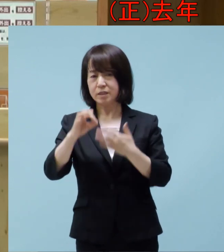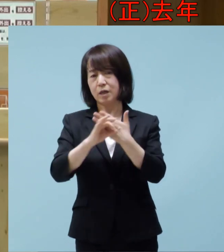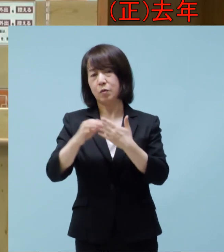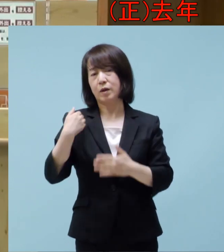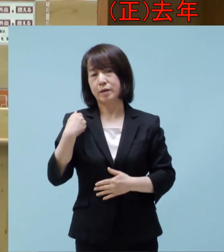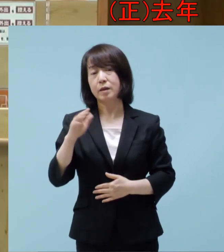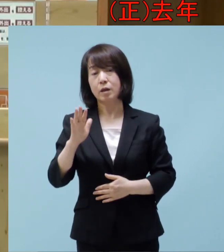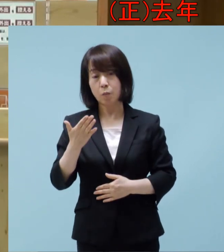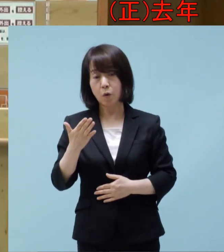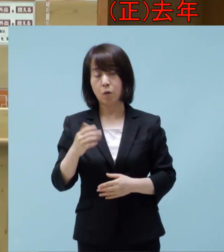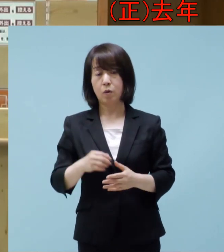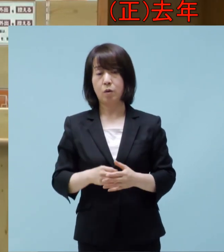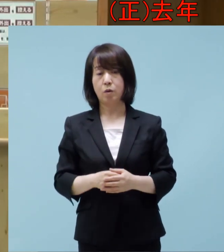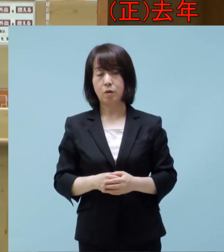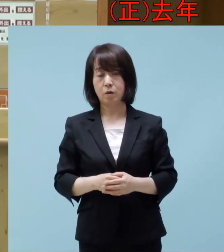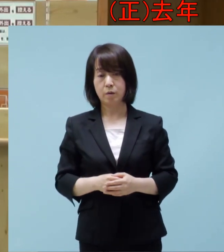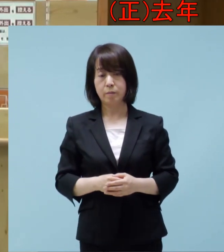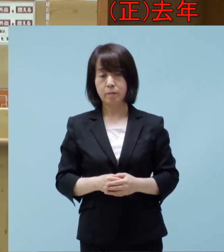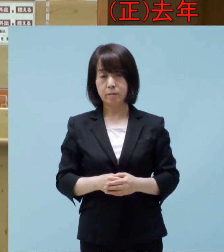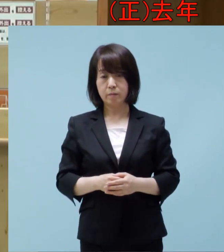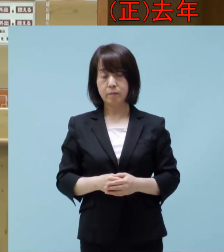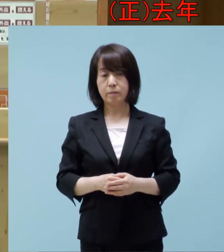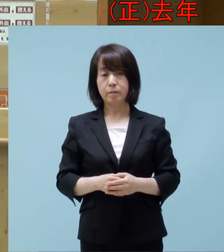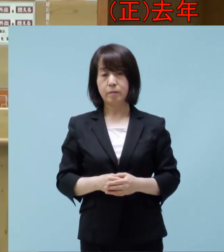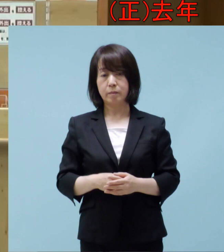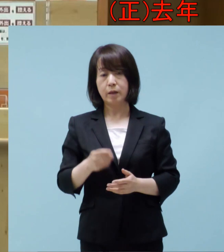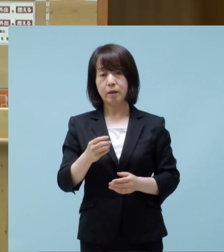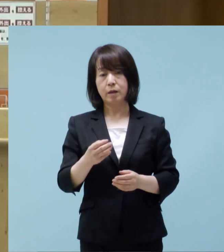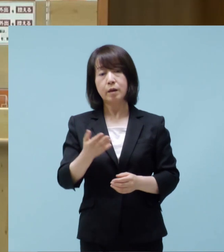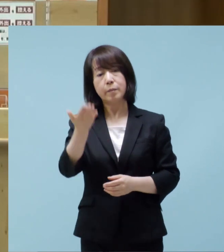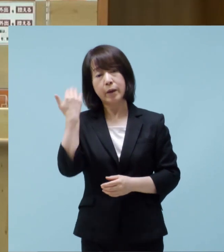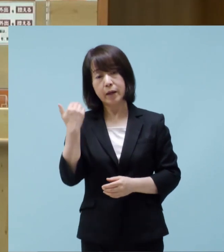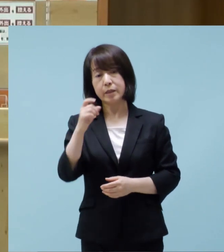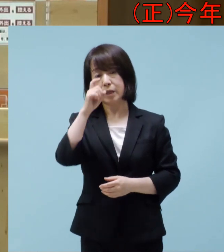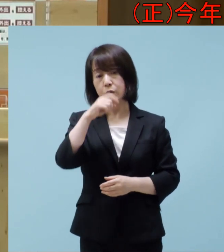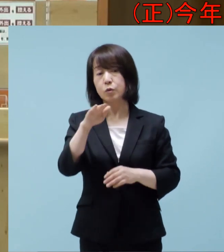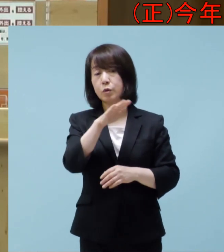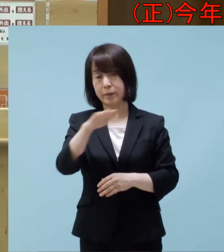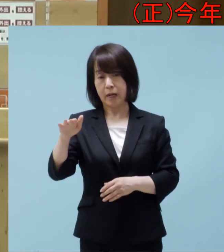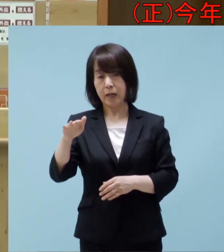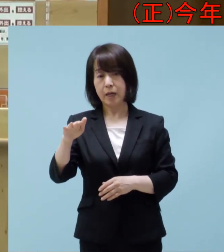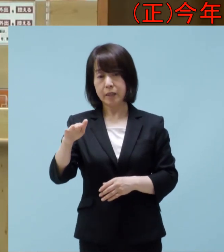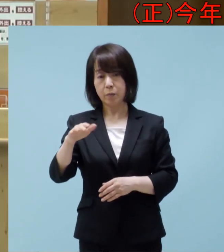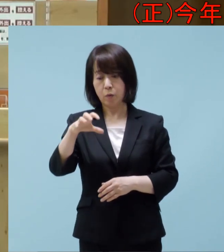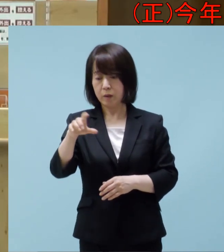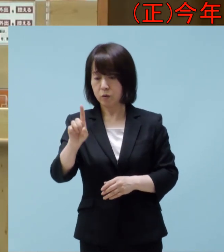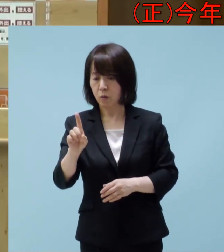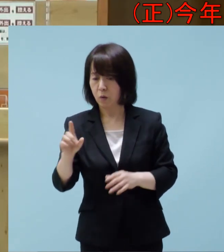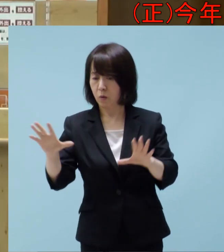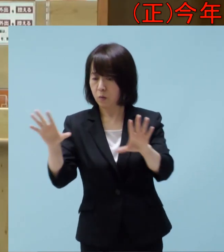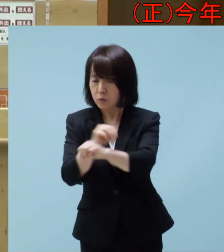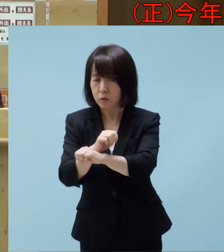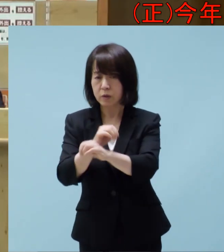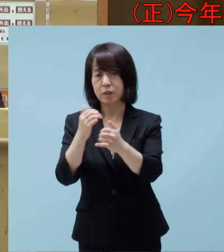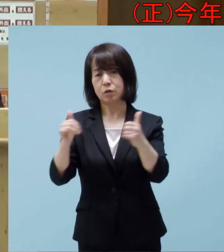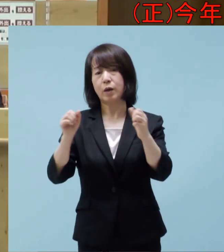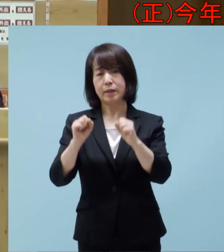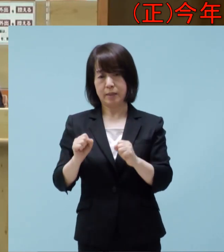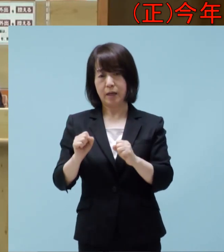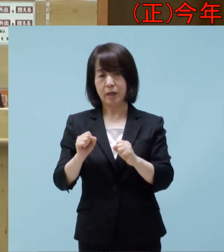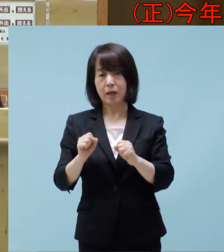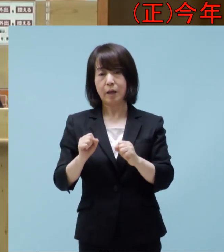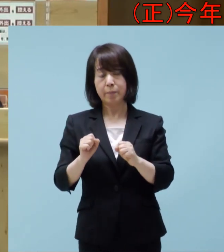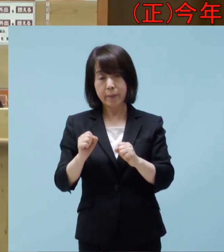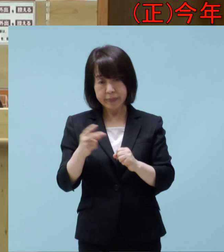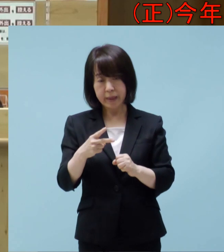一昨年にもですね、古平で熊の被害で行方不明になったと見られる方がいたり、去年にも厚岸で山菜採り